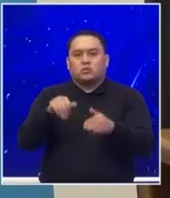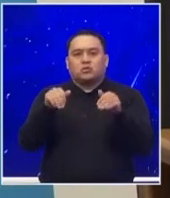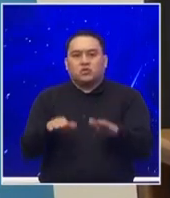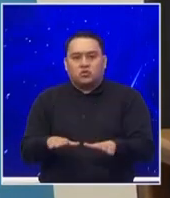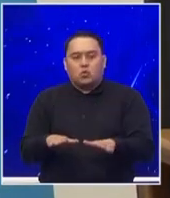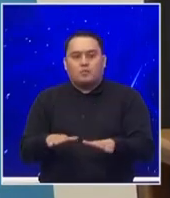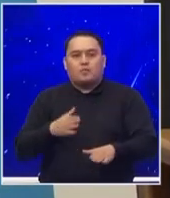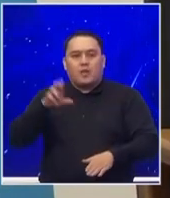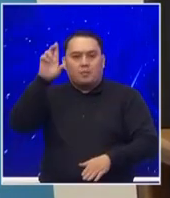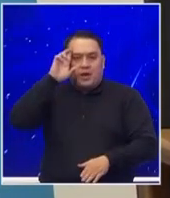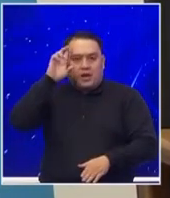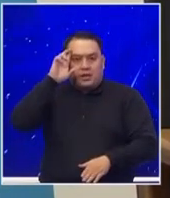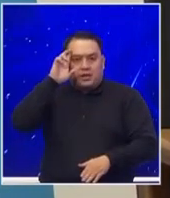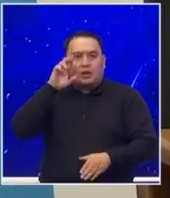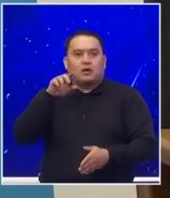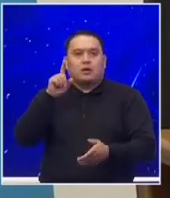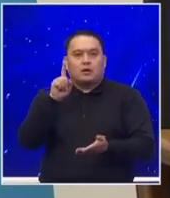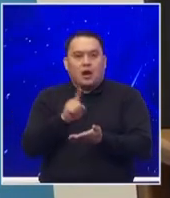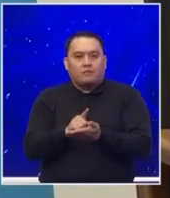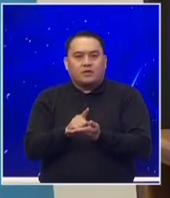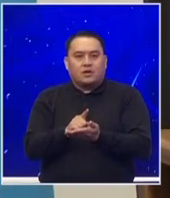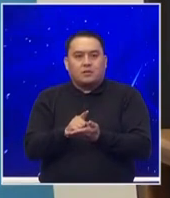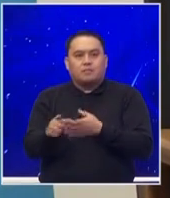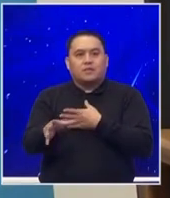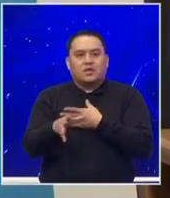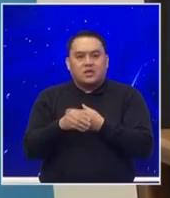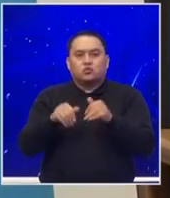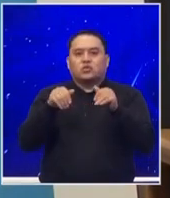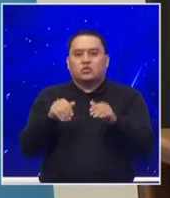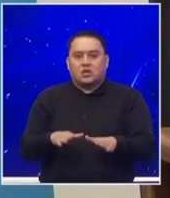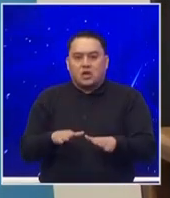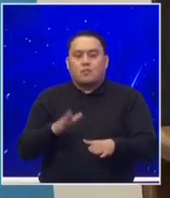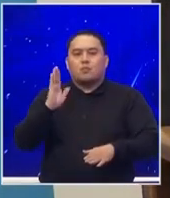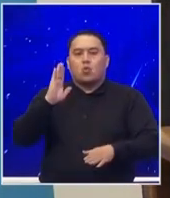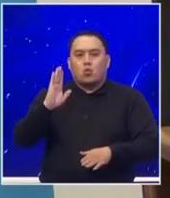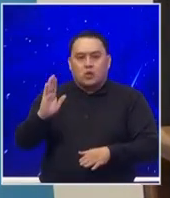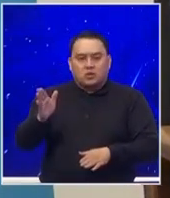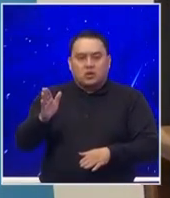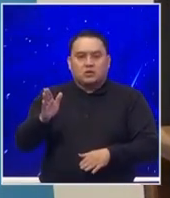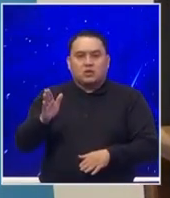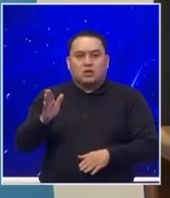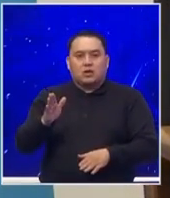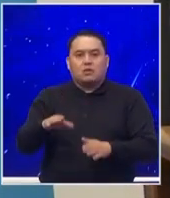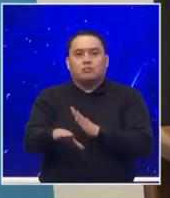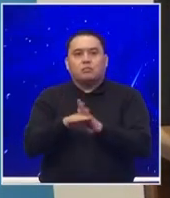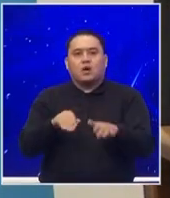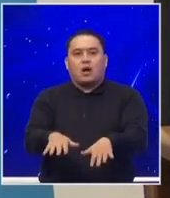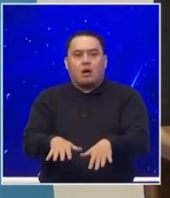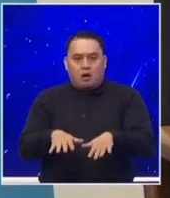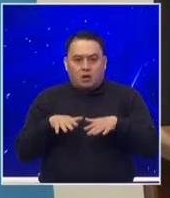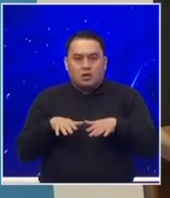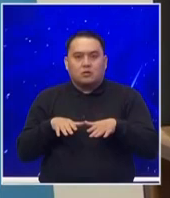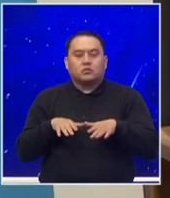арқылы, мемлекеттік мүддені бірлесіп шешу арқылы елдің ертеңіне осындай парламенттік,